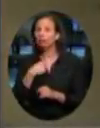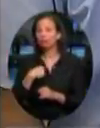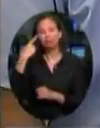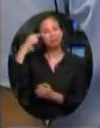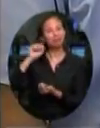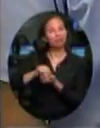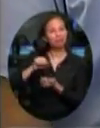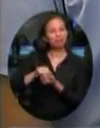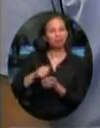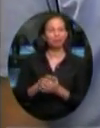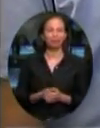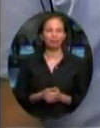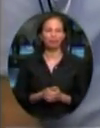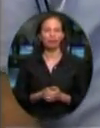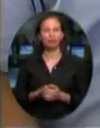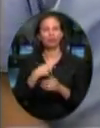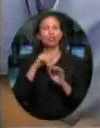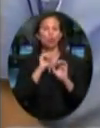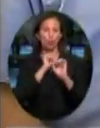מנהיג. אני תומך במפלגה,